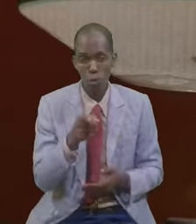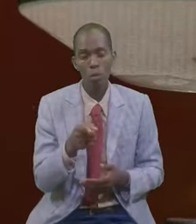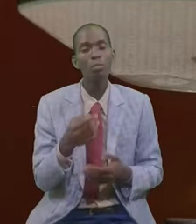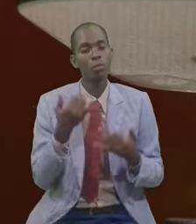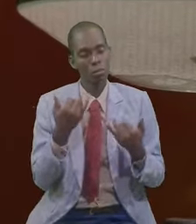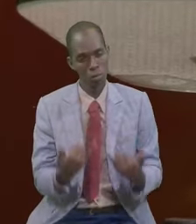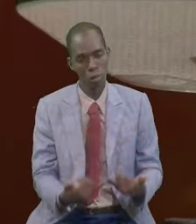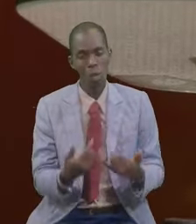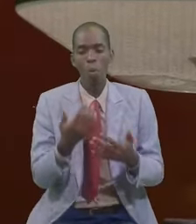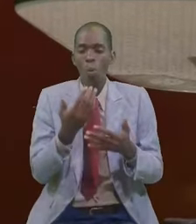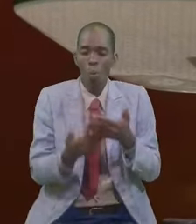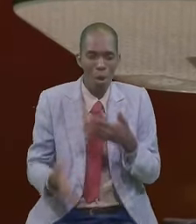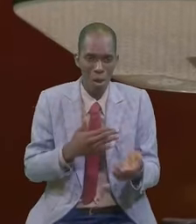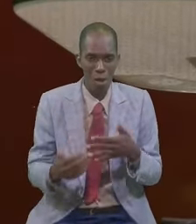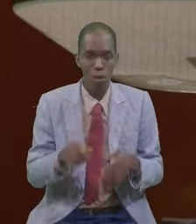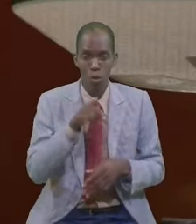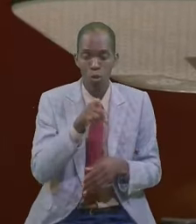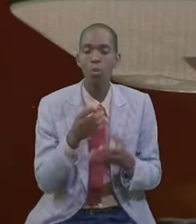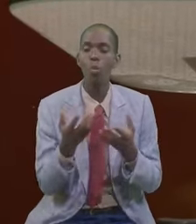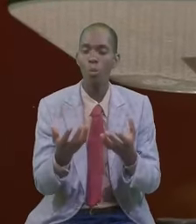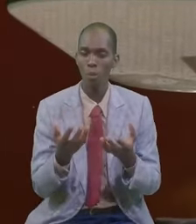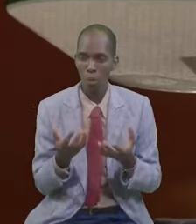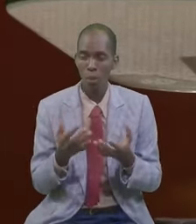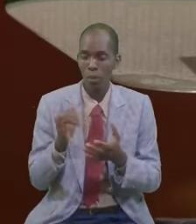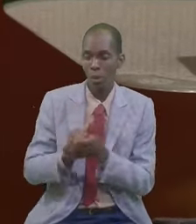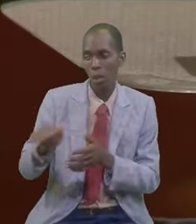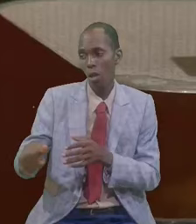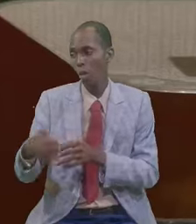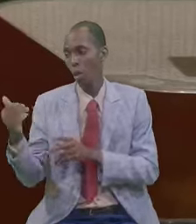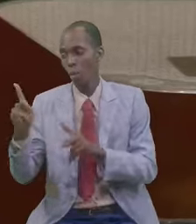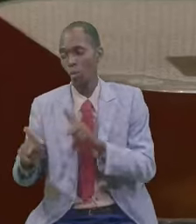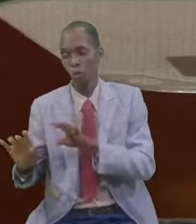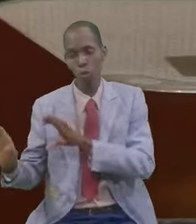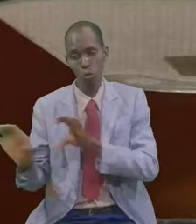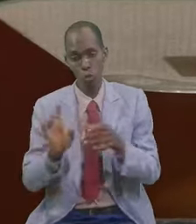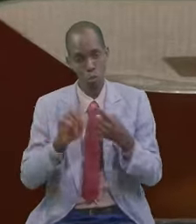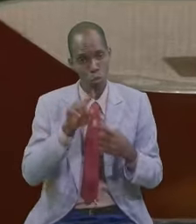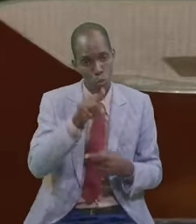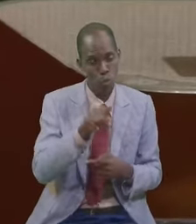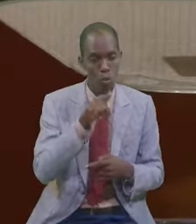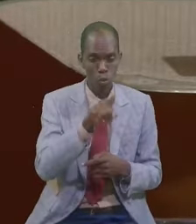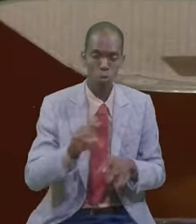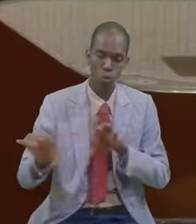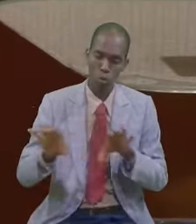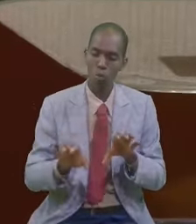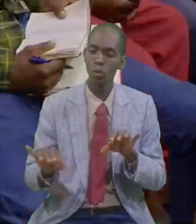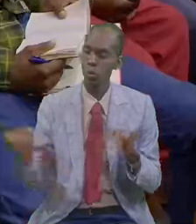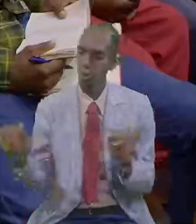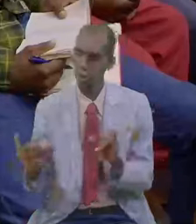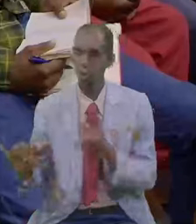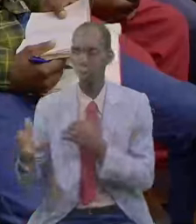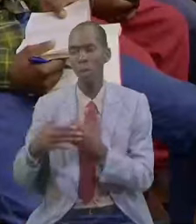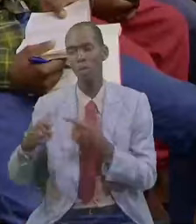mal. Tout ce que vous voulez que les hommes fassent pour vous, faites-le de même pour